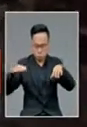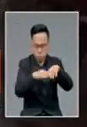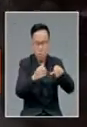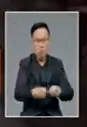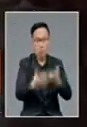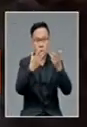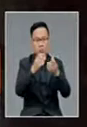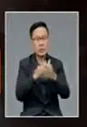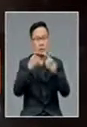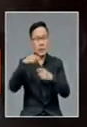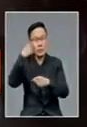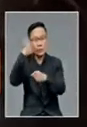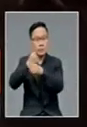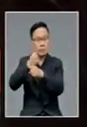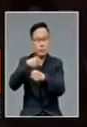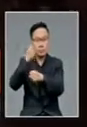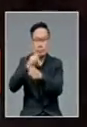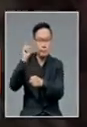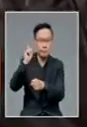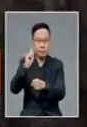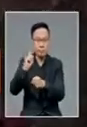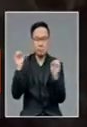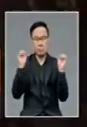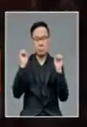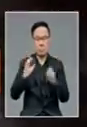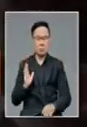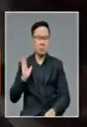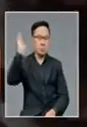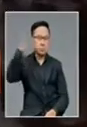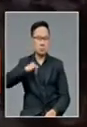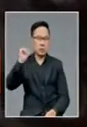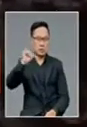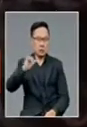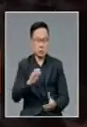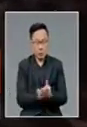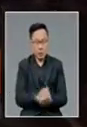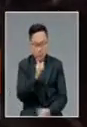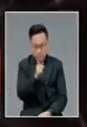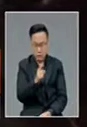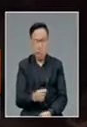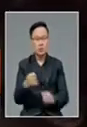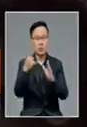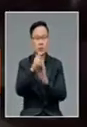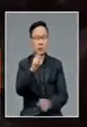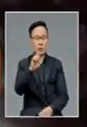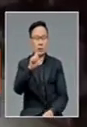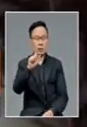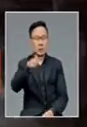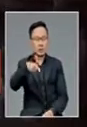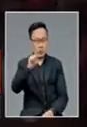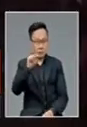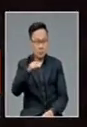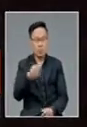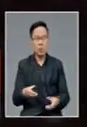ใดออกมาอ้างว่าอยู่เบื้องหลังเหตุโจมตี ครับ สำหรับอิดลิบเนี่ยก็ถือว่าเป็นทั้งชื่อเมืองหลวงแล้วก็ชื่อจังหวัดถูกควบคุมโดยกลุ่มกบฏ